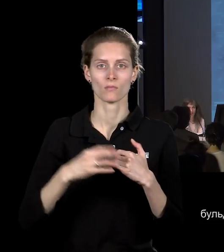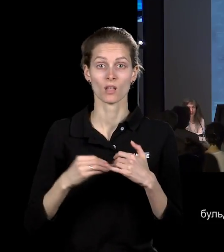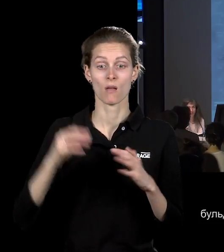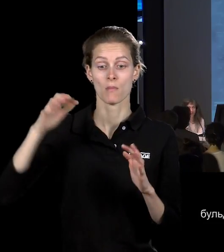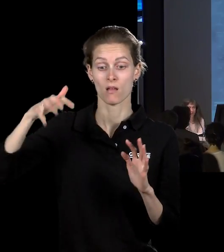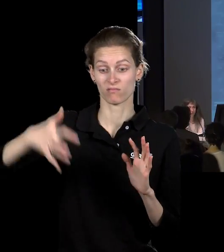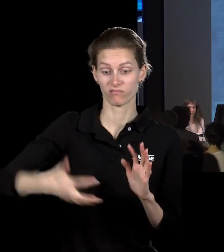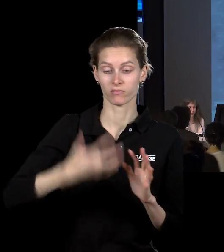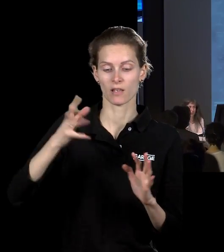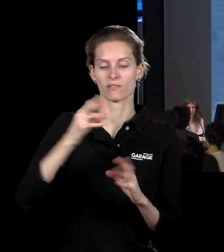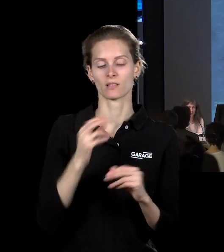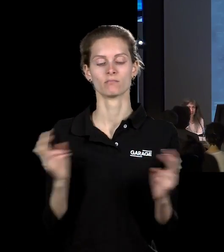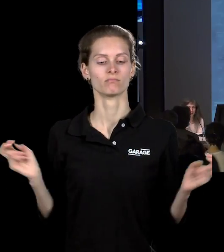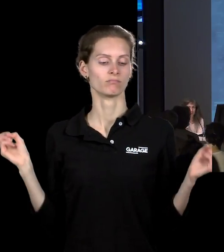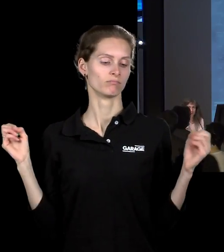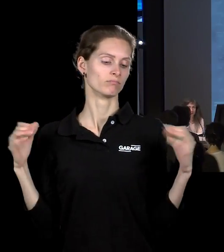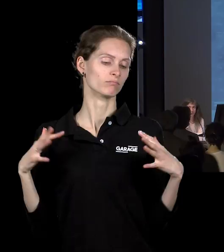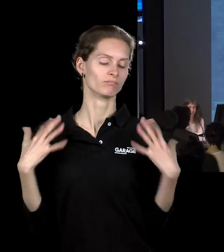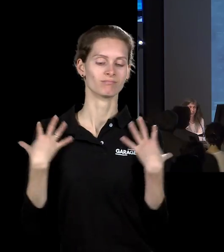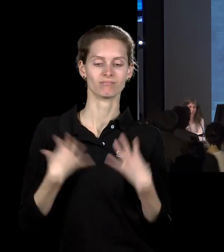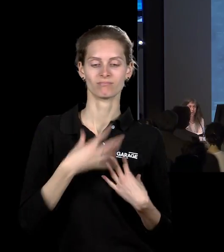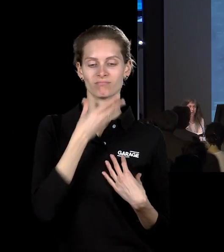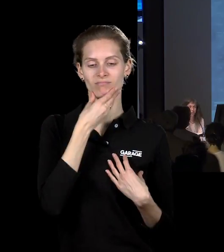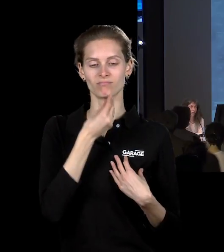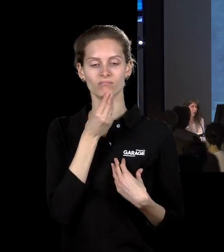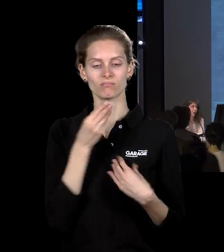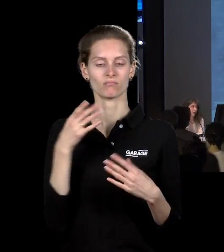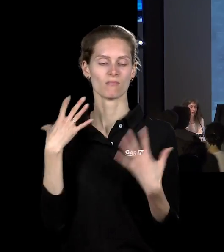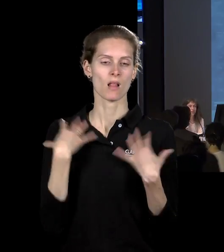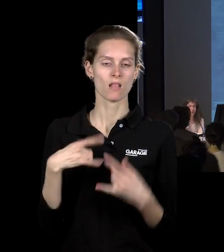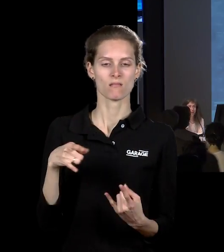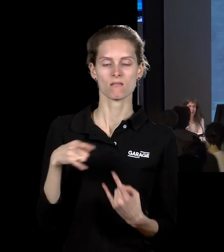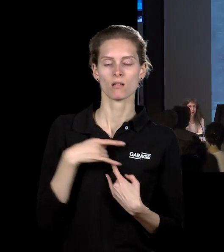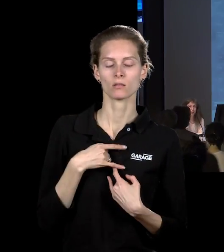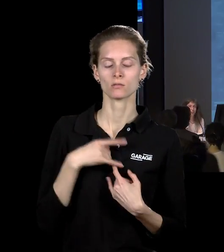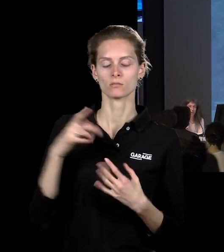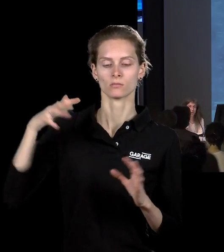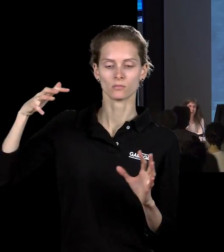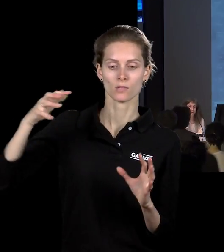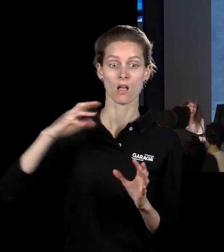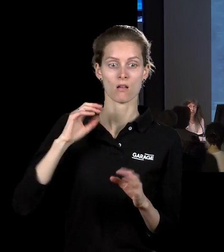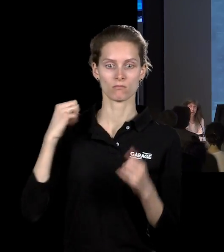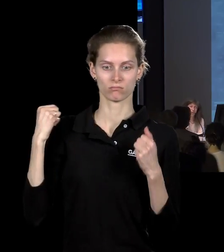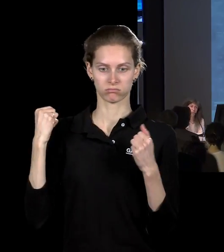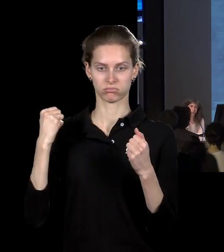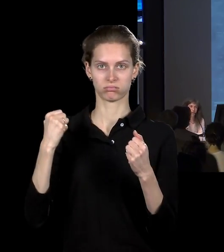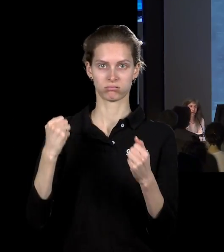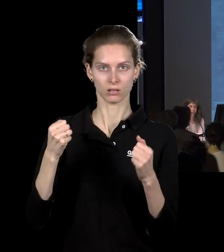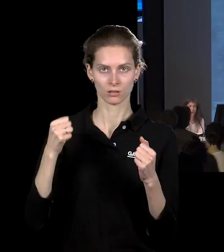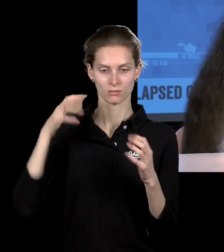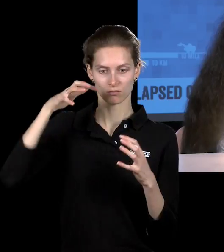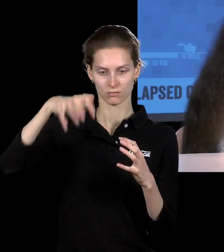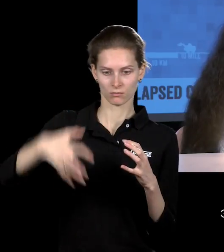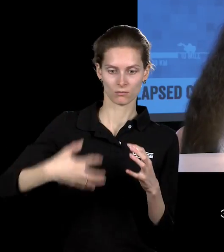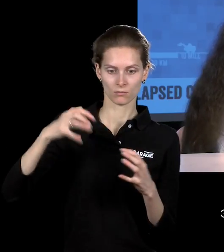вечерних туалетах и в конце концов тоже должна принять участие в этом вот бессмысленном этом разрывании земли, превращении, таком